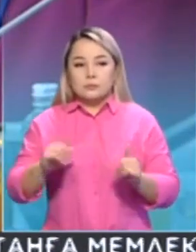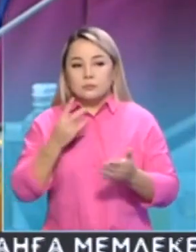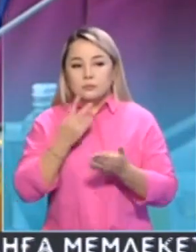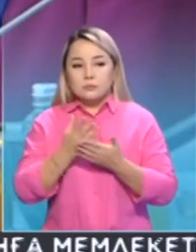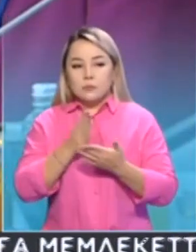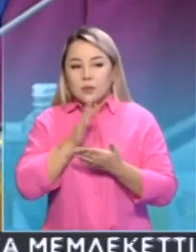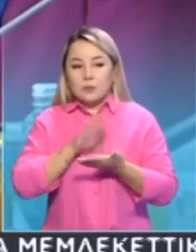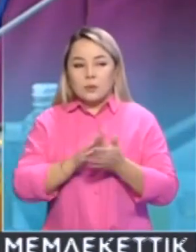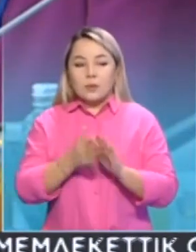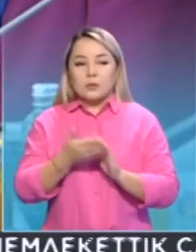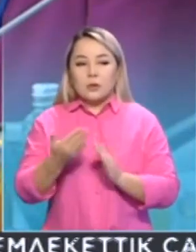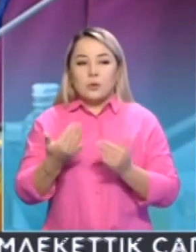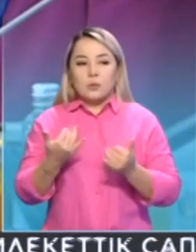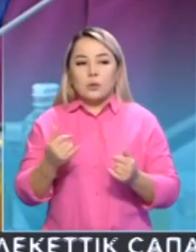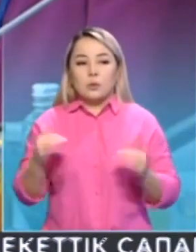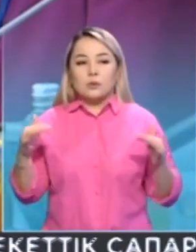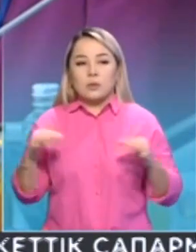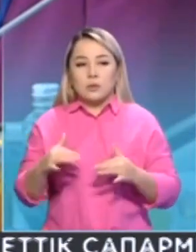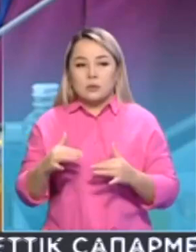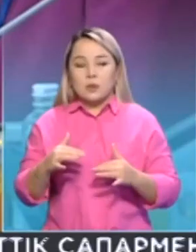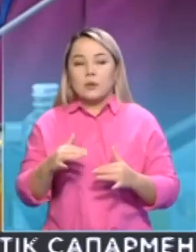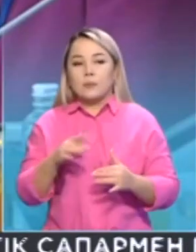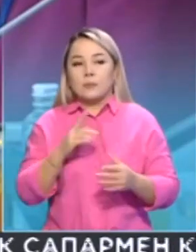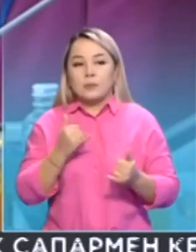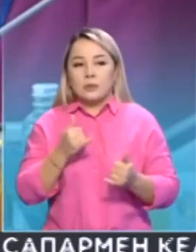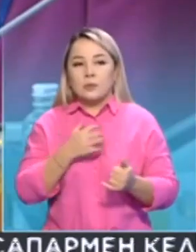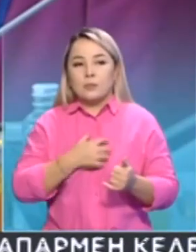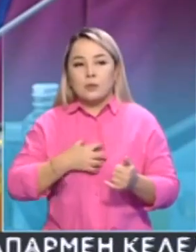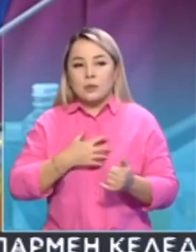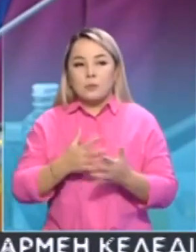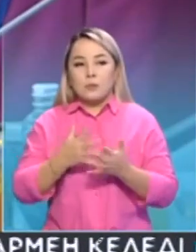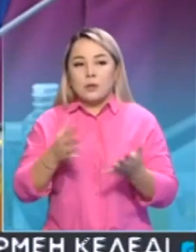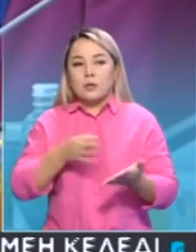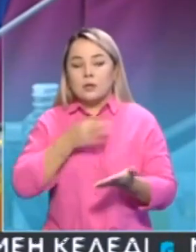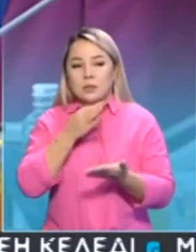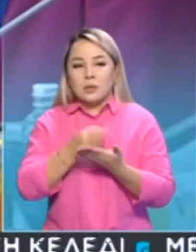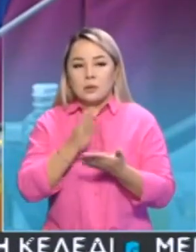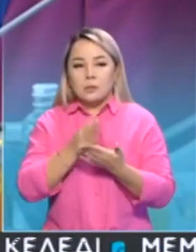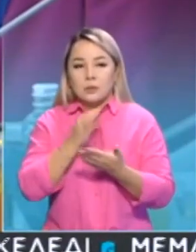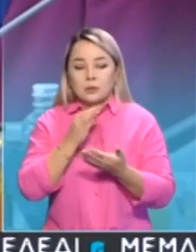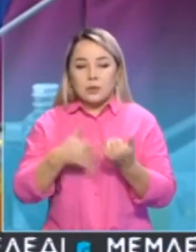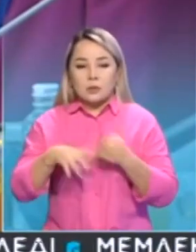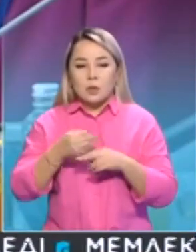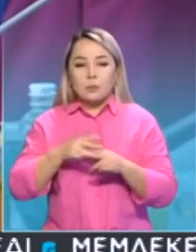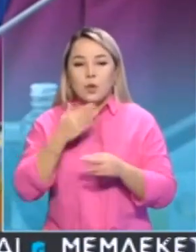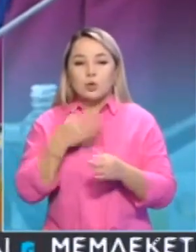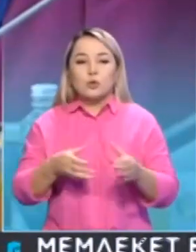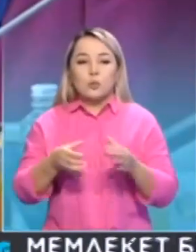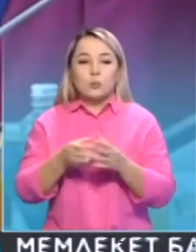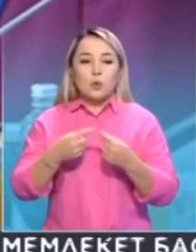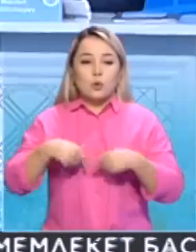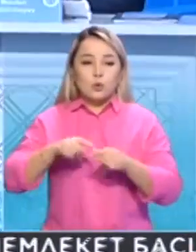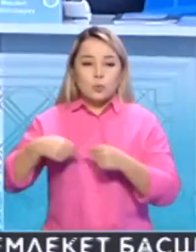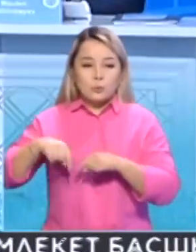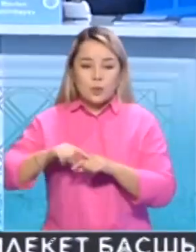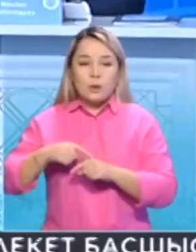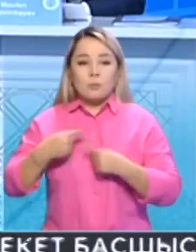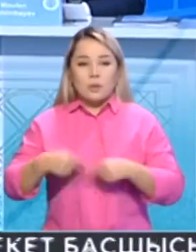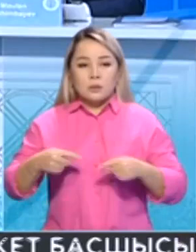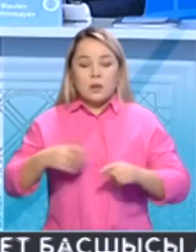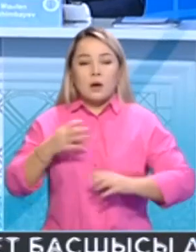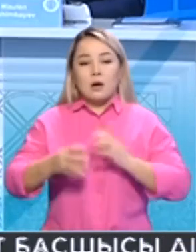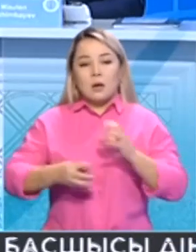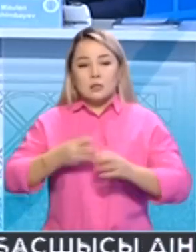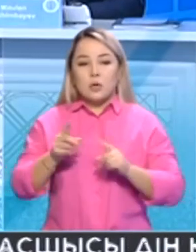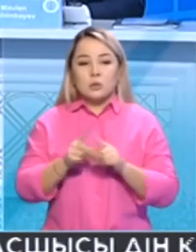заманда бүгінгі басқосудың айрықша мәні бар. Біріккен ұлттар ұйымының басқа да халықаралық